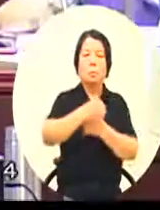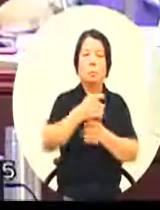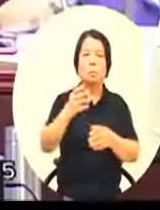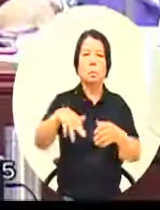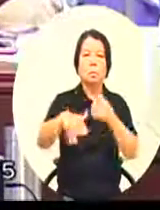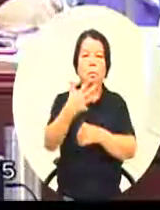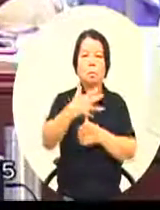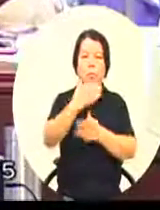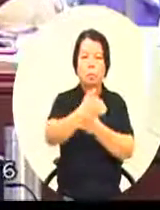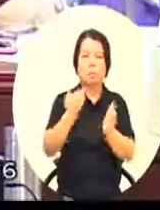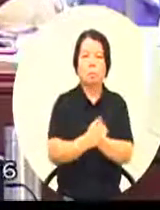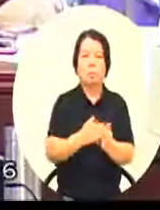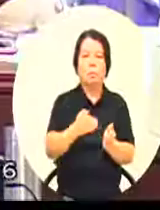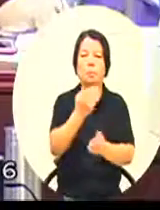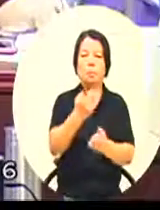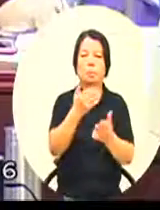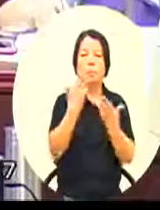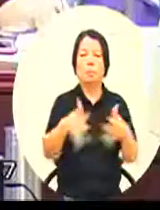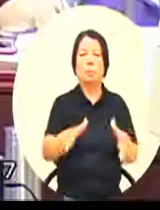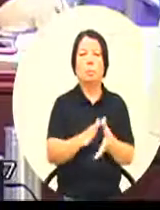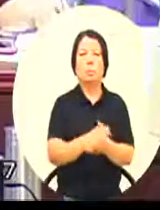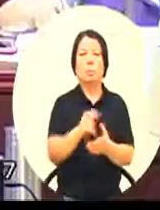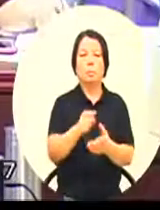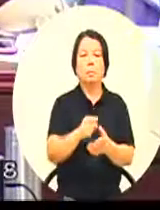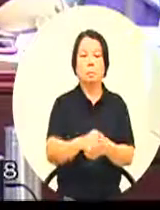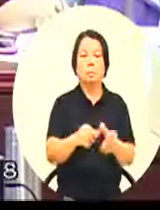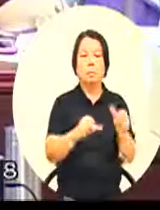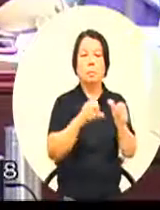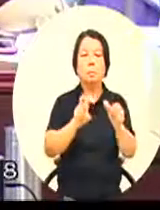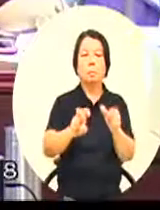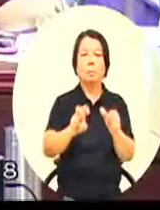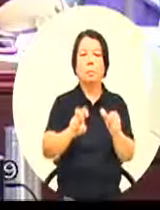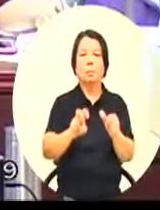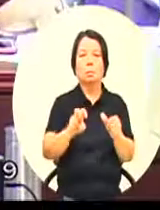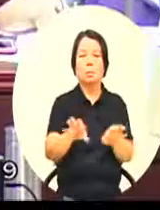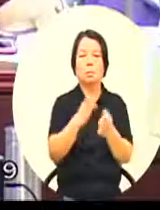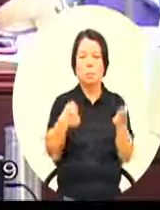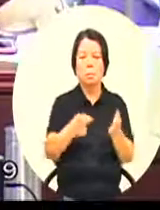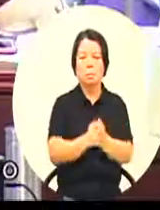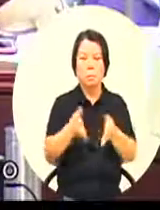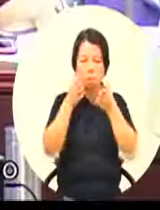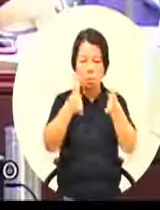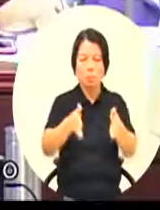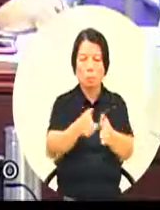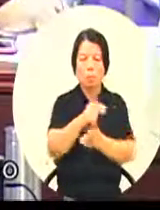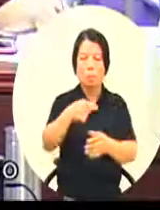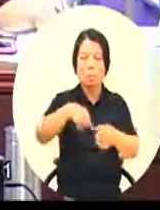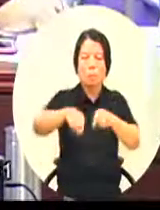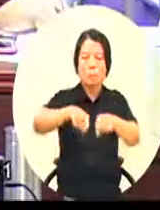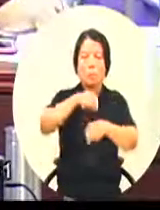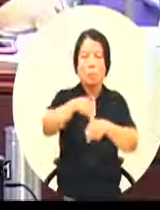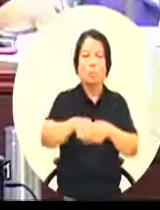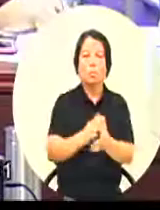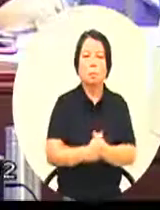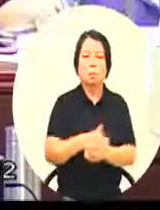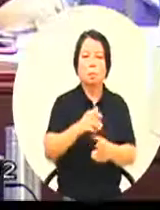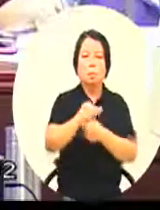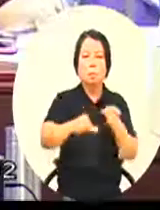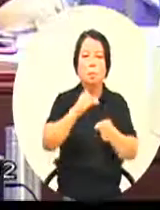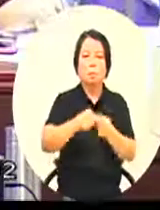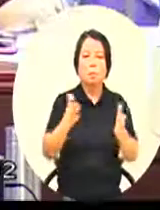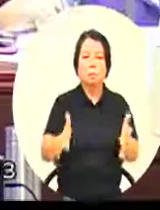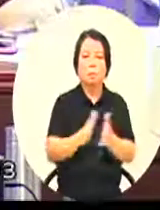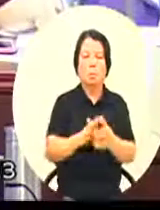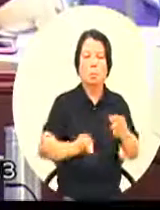我们基本上从520之后呢，已经朝这个方向进行规划，预备在5年内呢达到公共化